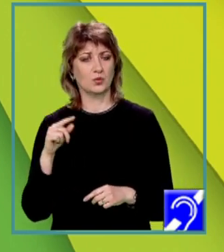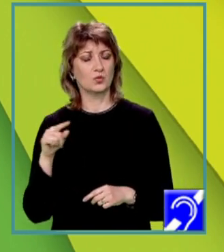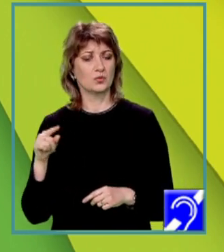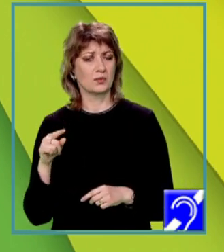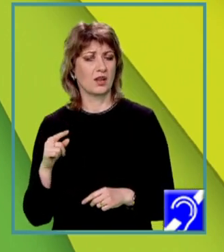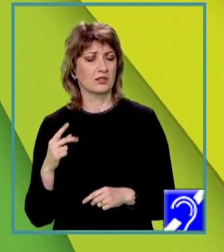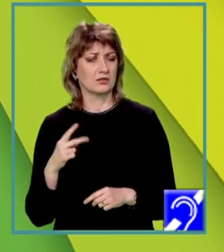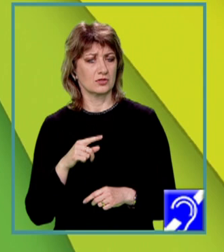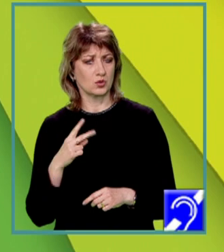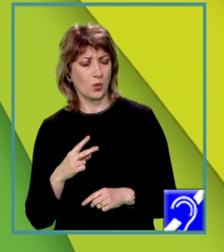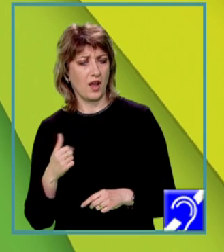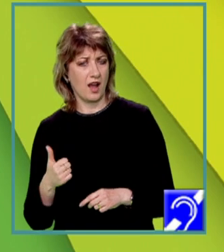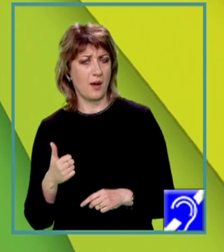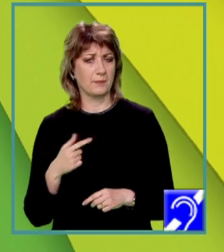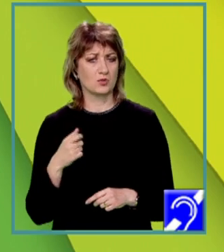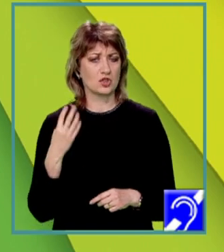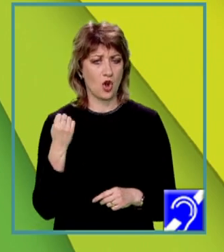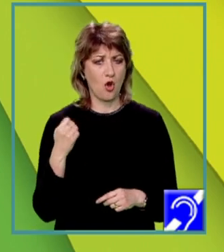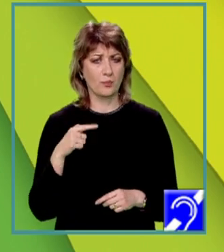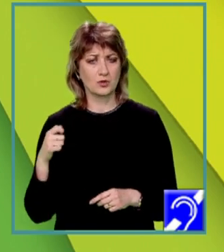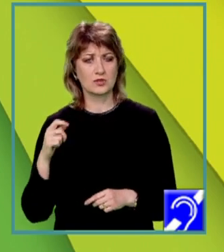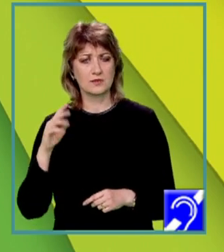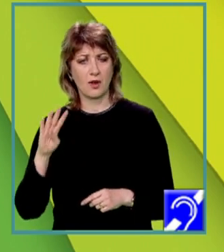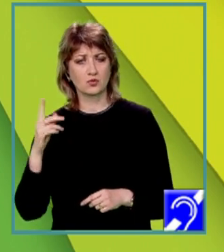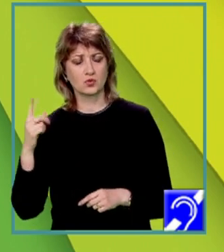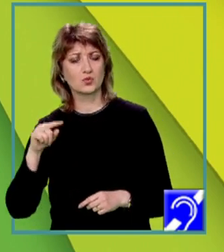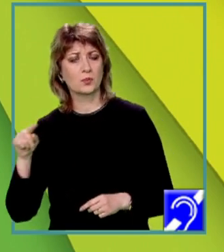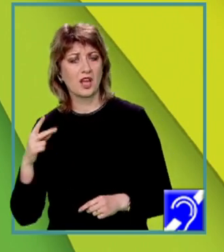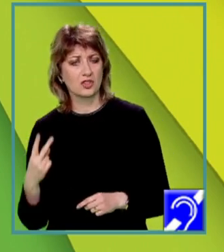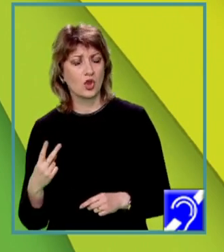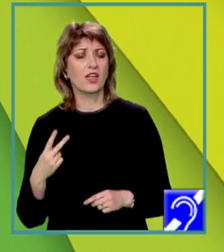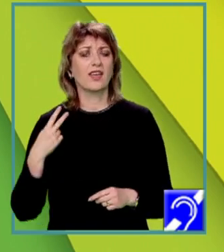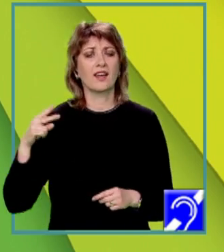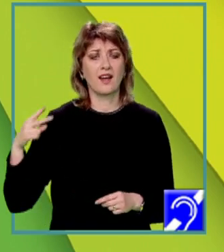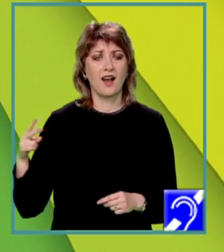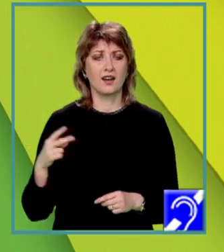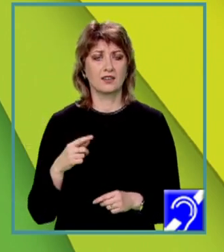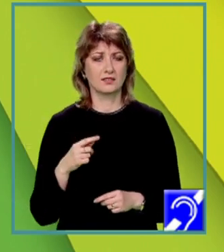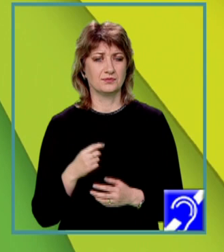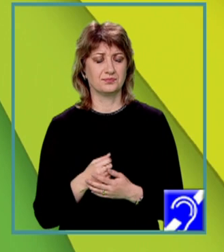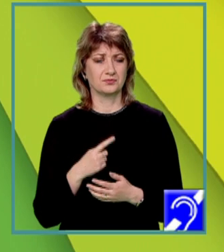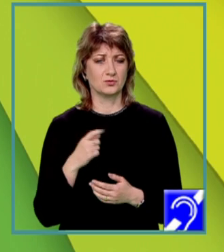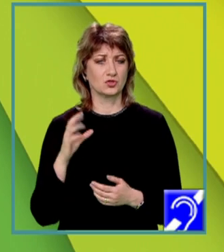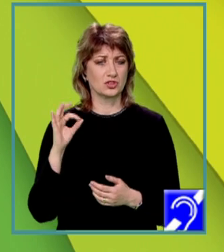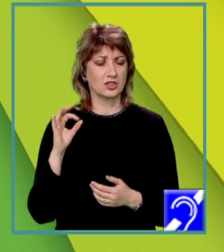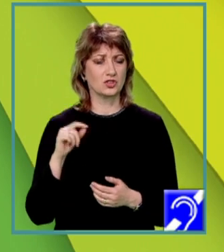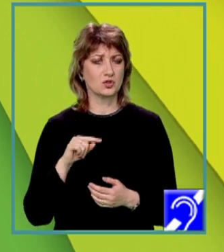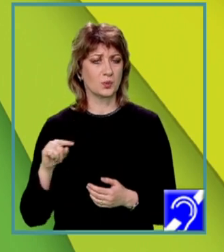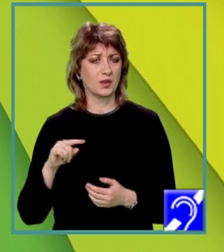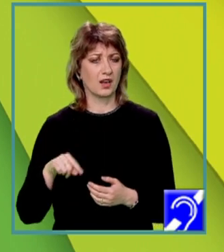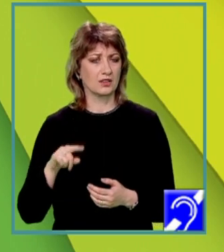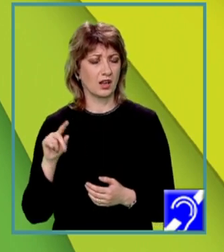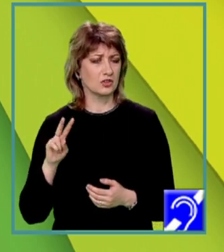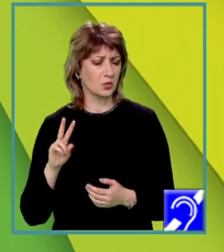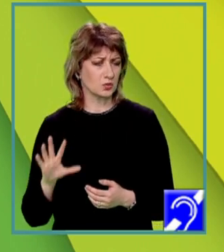adică minus 9 minus 41 pe doi egal mai departe minus 52 adică Minus 25